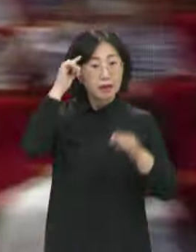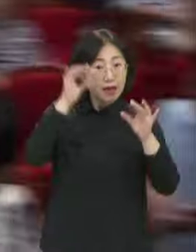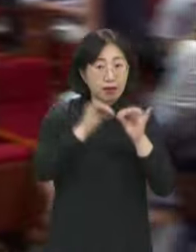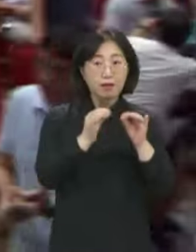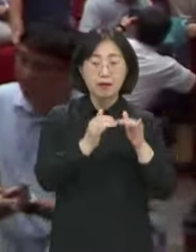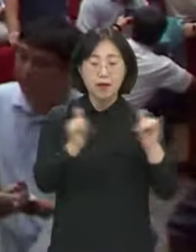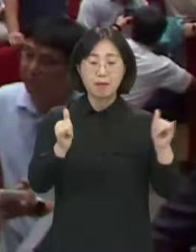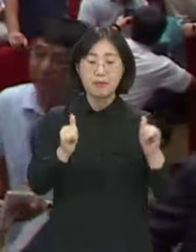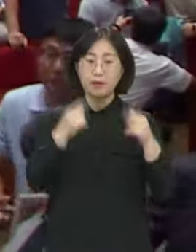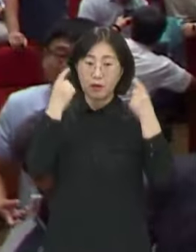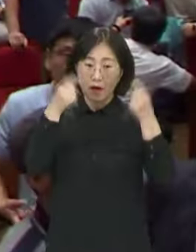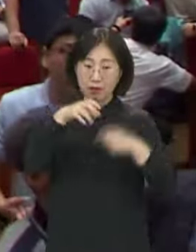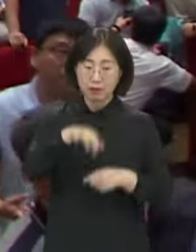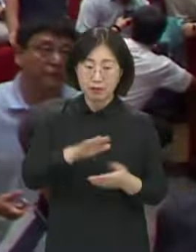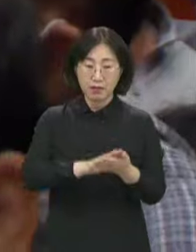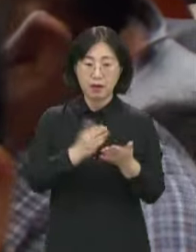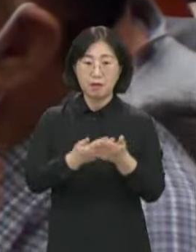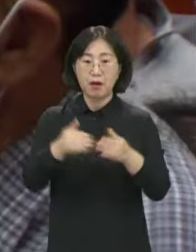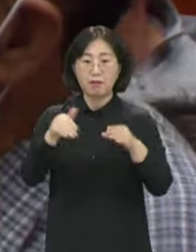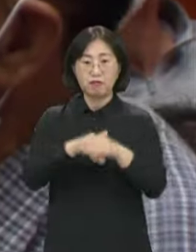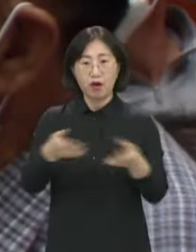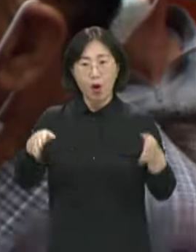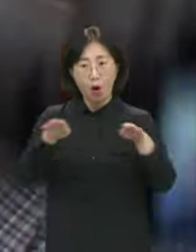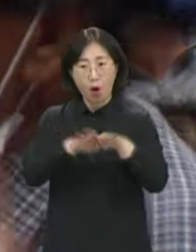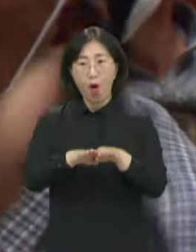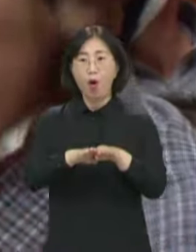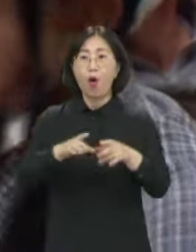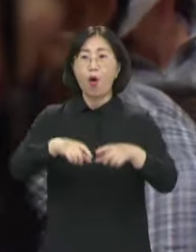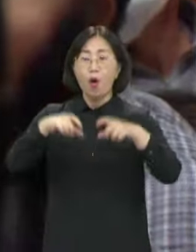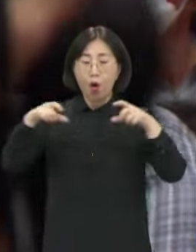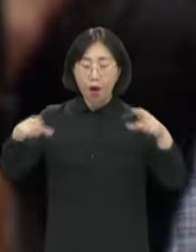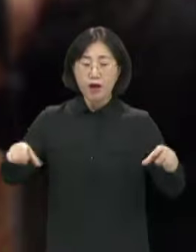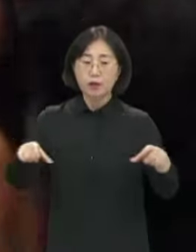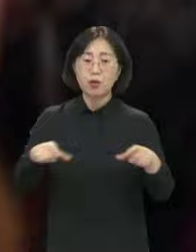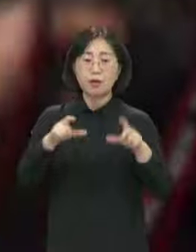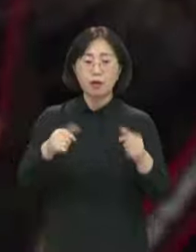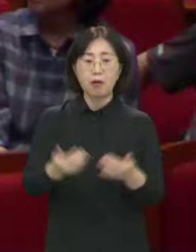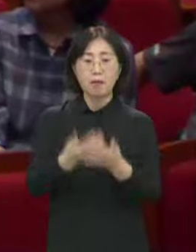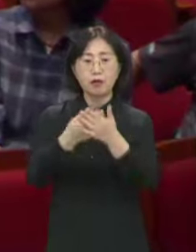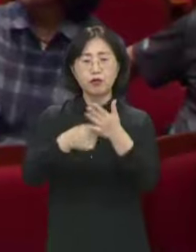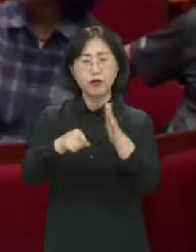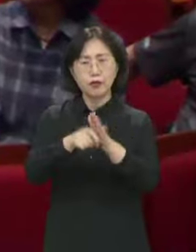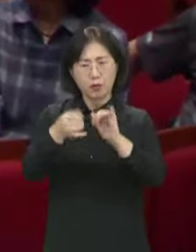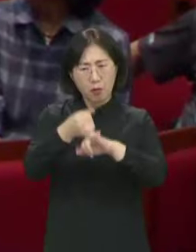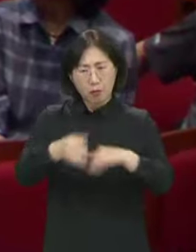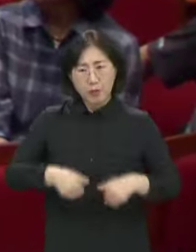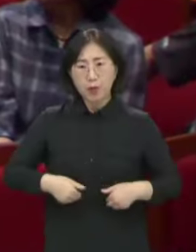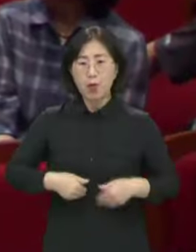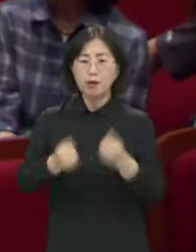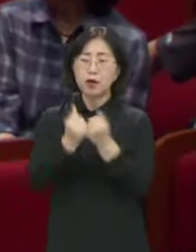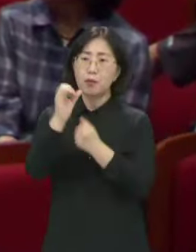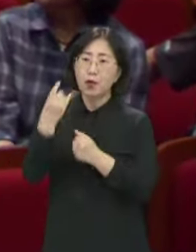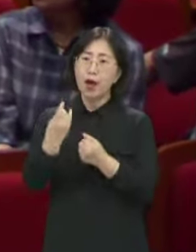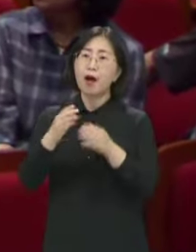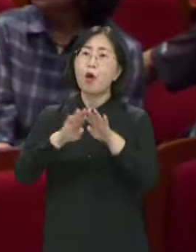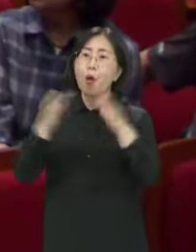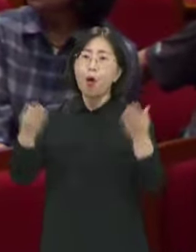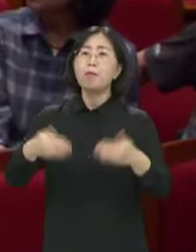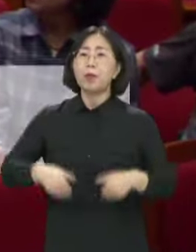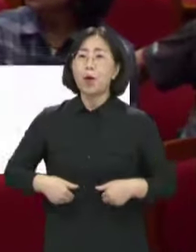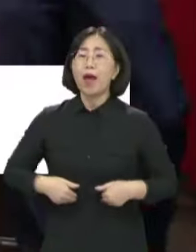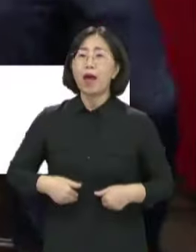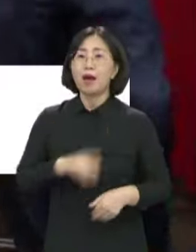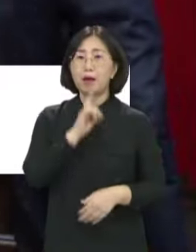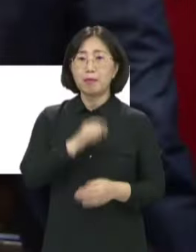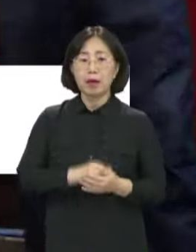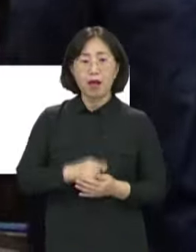주민들은 관광지 개발과 문화체육시설 확충 등 지역 발전을 위해 필요한 사업이라며 설명회가 필요하다는 입장입니다. 찬반을